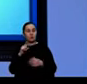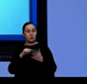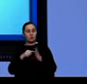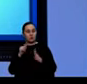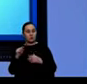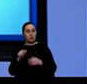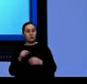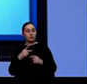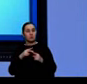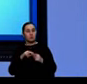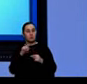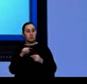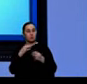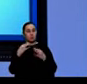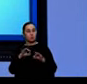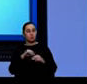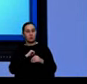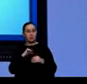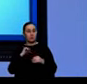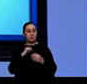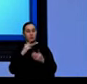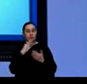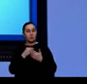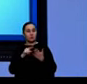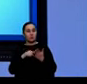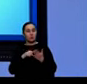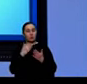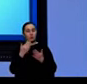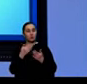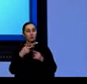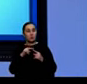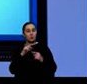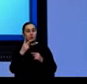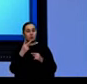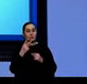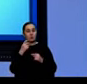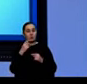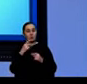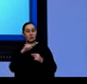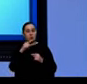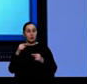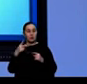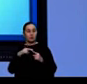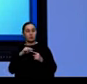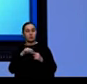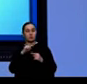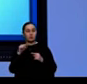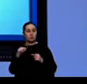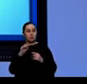E nuqta. Ana endi mustaqil o'zingiz daftaringizga ular orqali ikkita egri chiziq